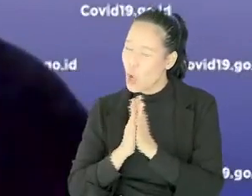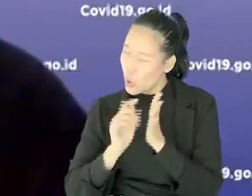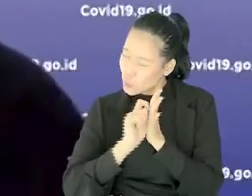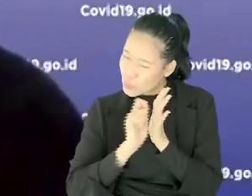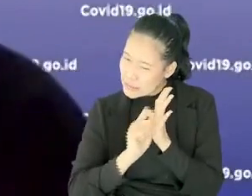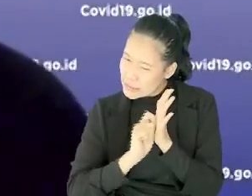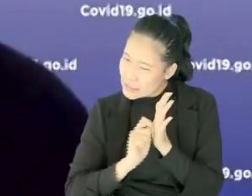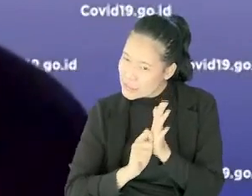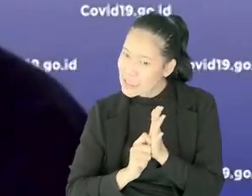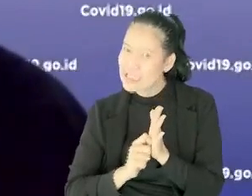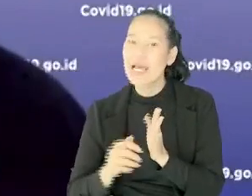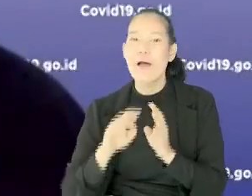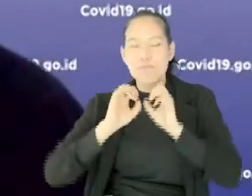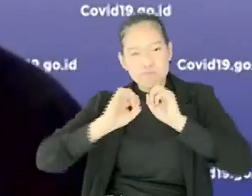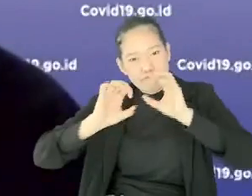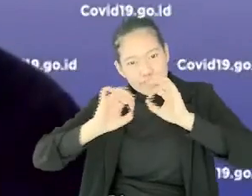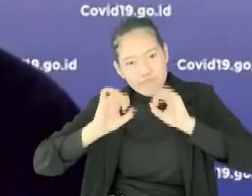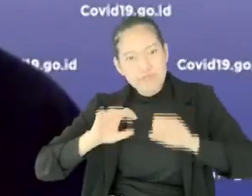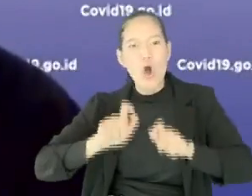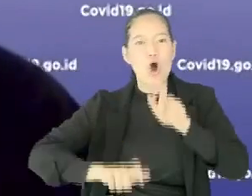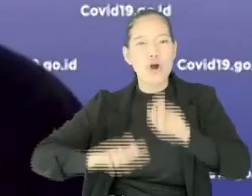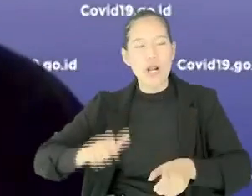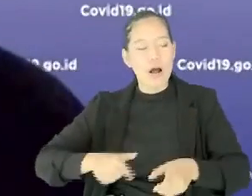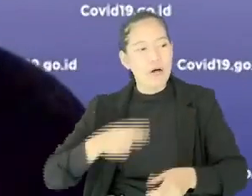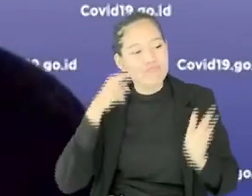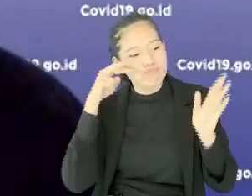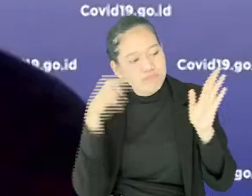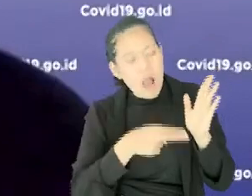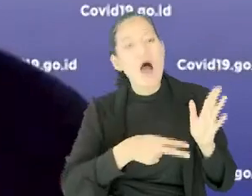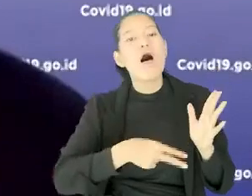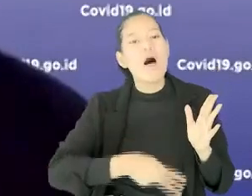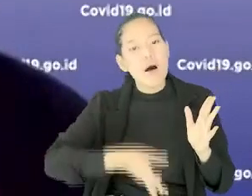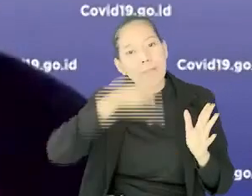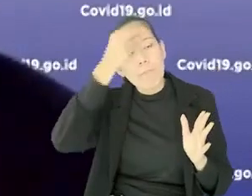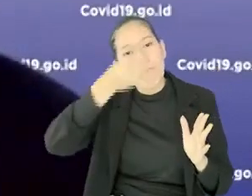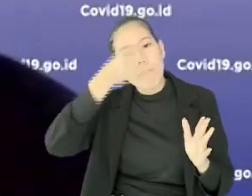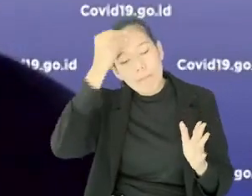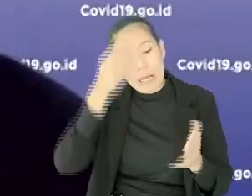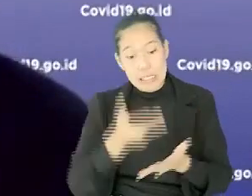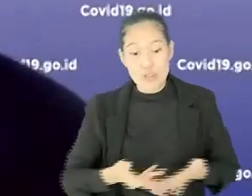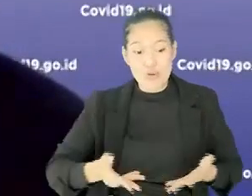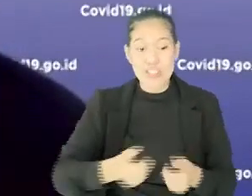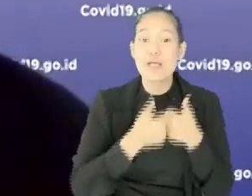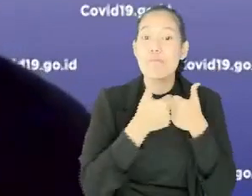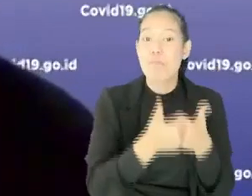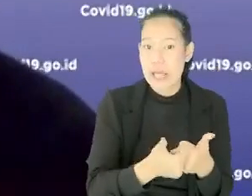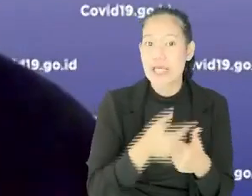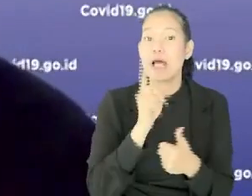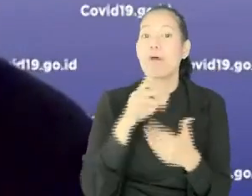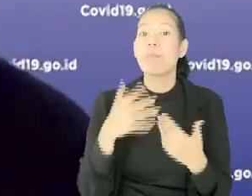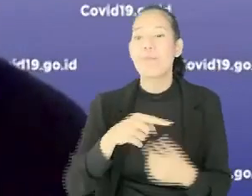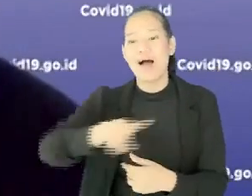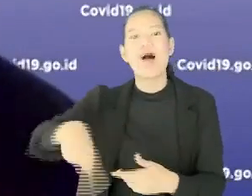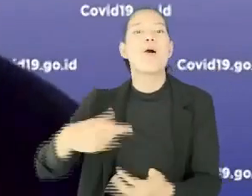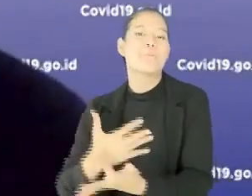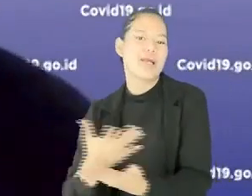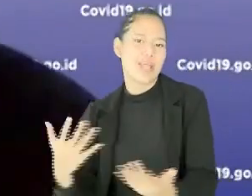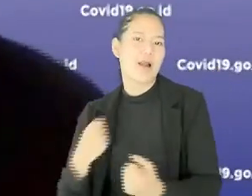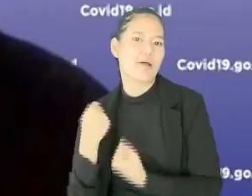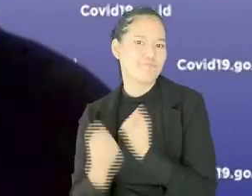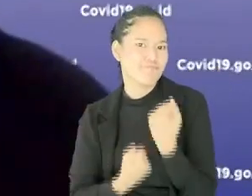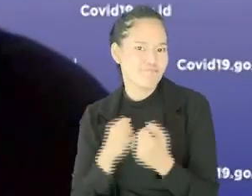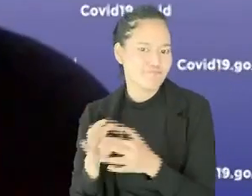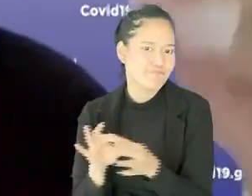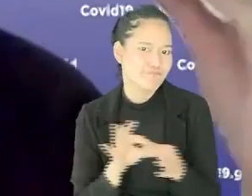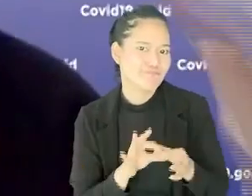sering-sering nya supaya semua lebih banyak yang baca dan mengetik bahwa keadaan yang baik ini adalah hasil karya masyarakat sebetulnya ya